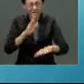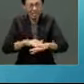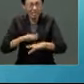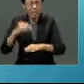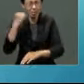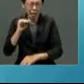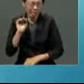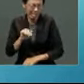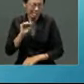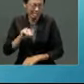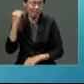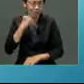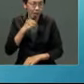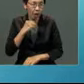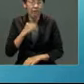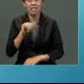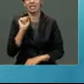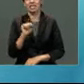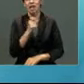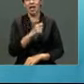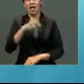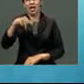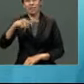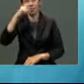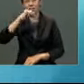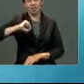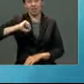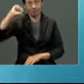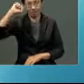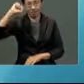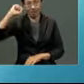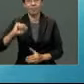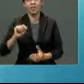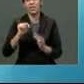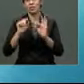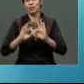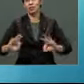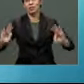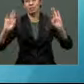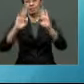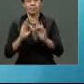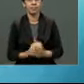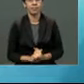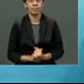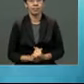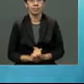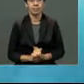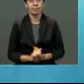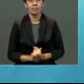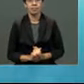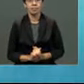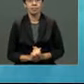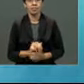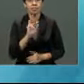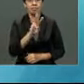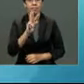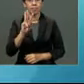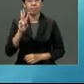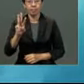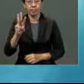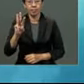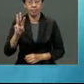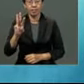าก็คือตัวนี้นะครับเรื่องของการเข้าไปใช้แพลตฟอร์มไทยชนะซึ่งประกอบไปด้วย เว็บนะครับ